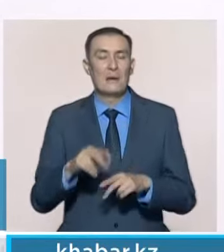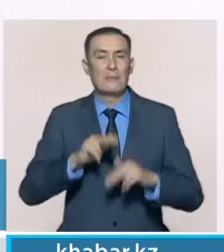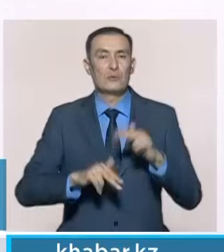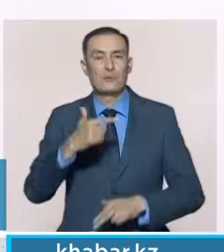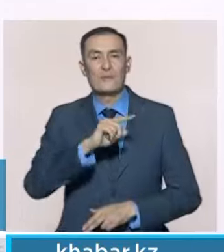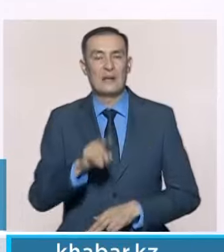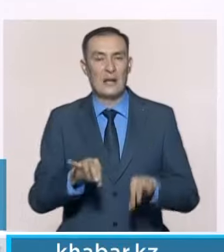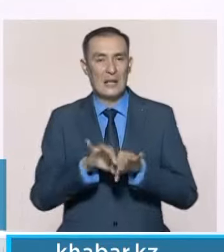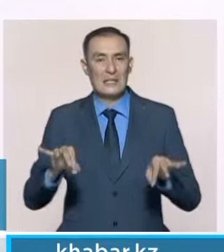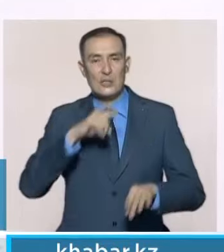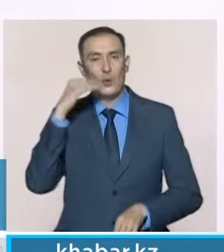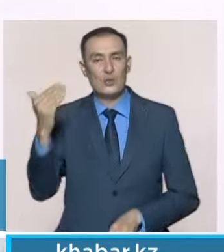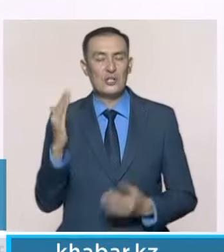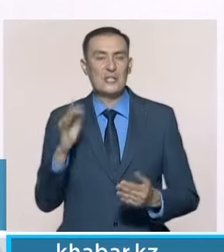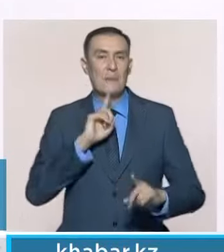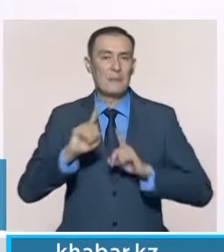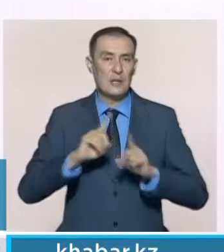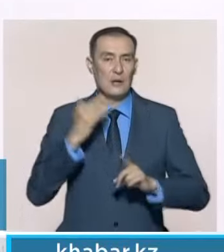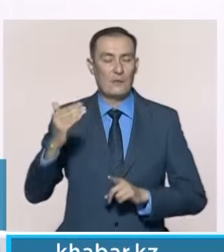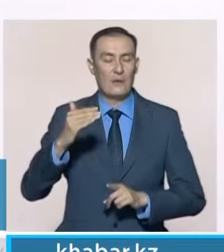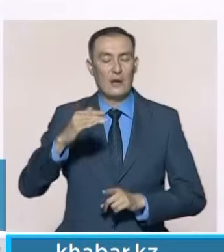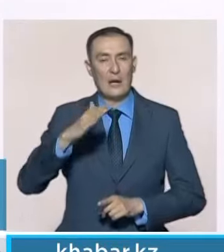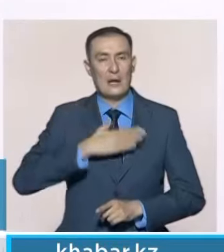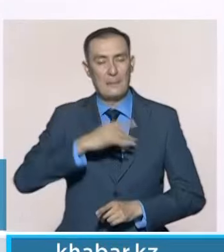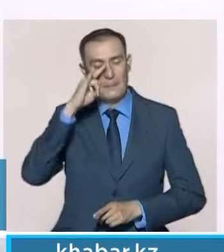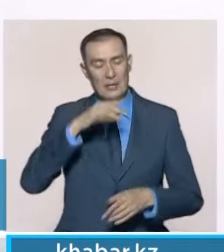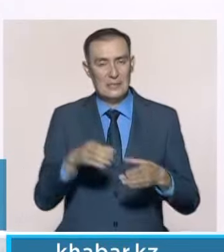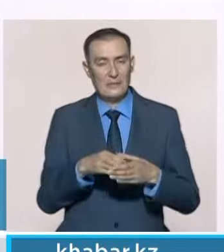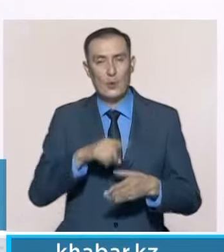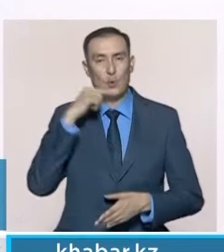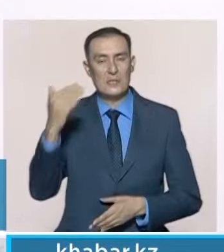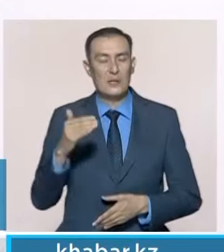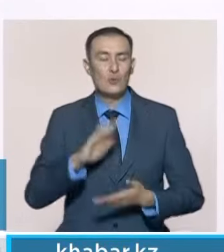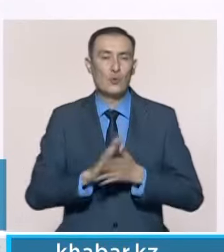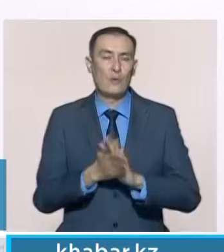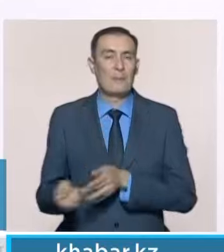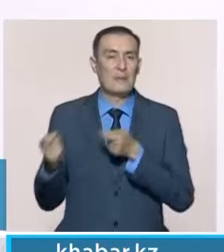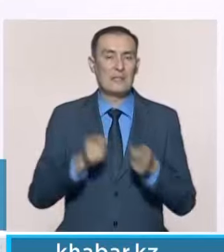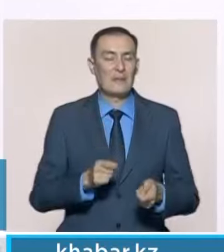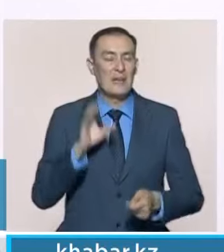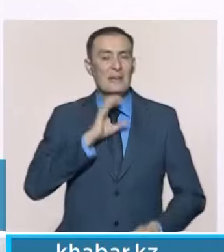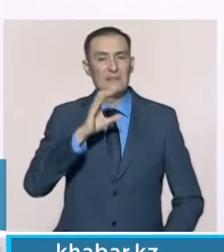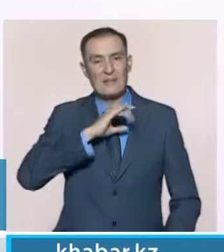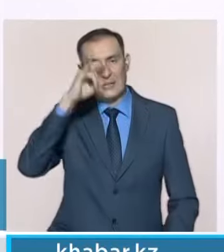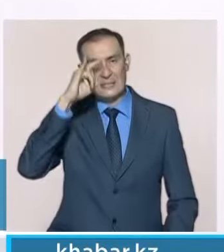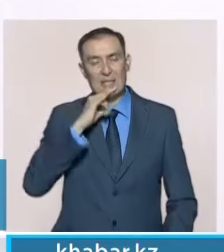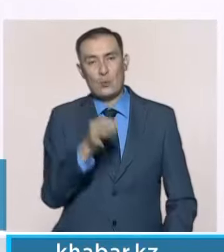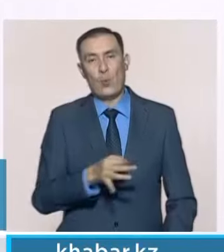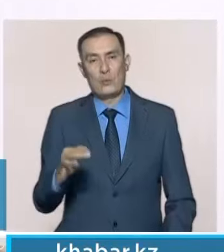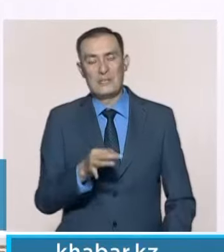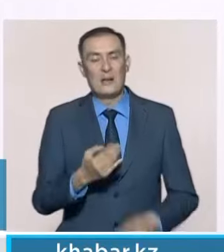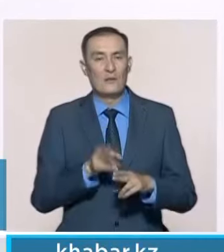На сегодняшний день ведутся коммерческие переговоры между «Казахгаз» и «Газпромом». Обсуждаются условия поставки газа в северо-восточные регионы.